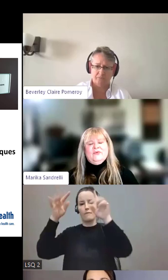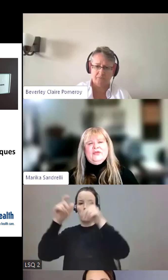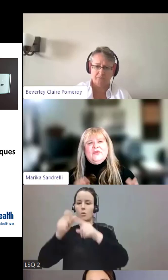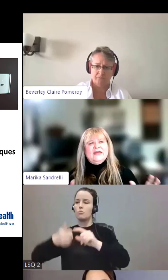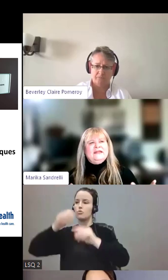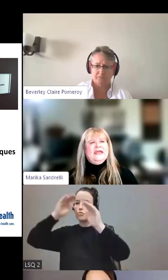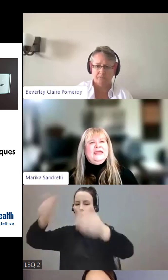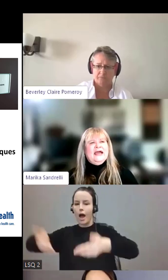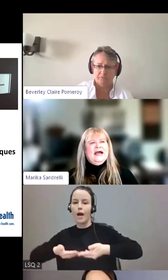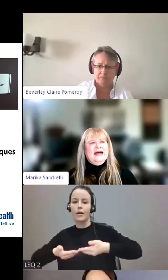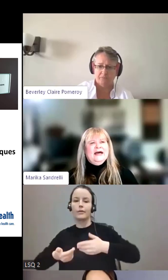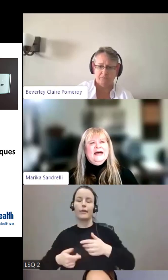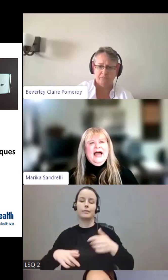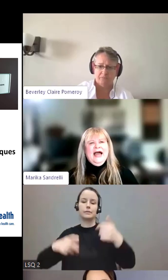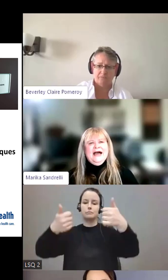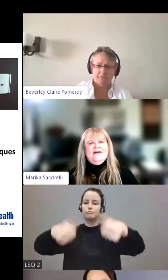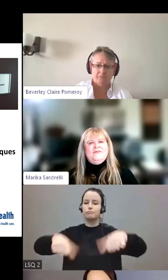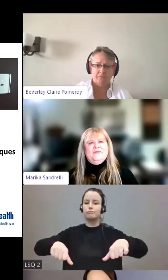On a